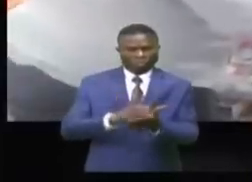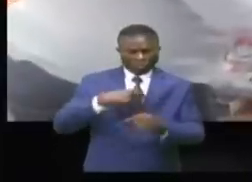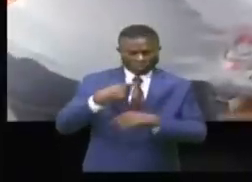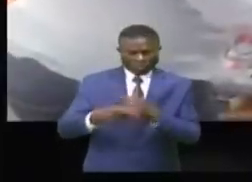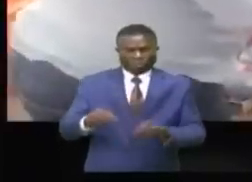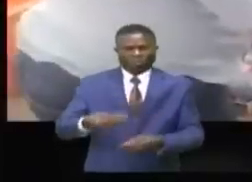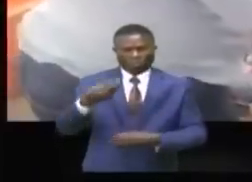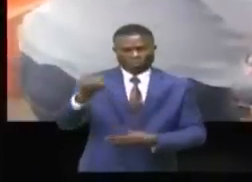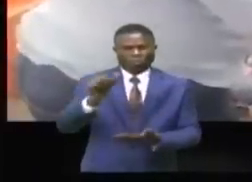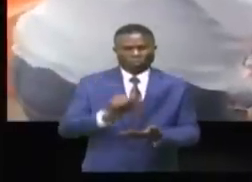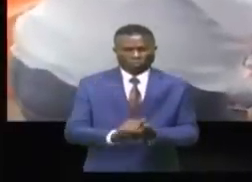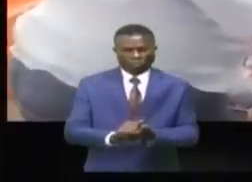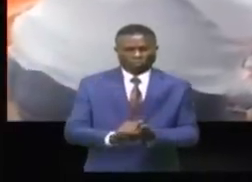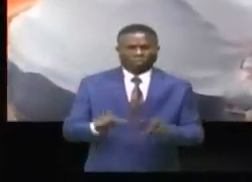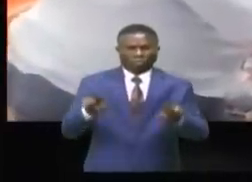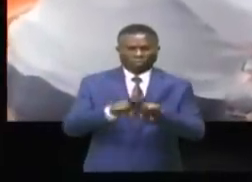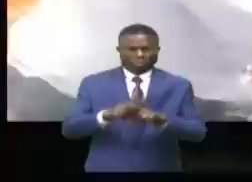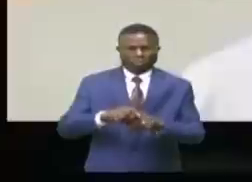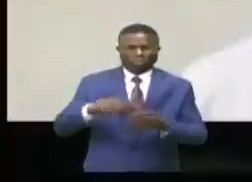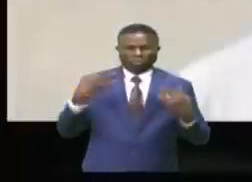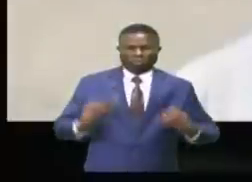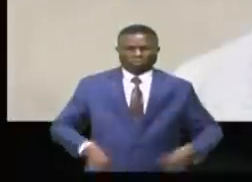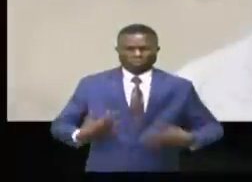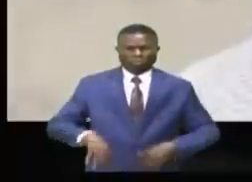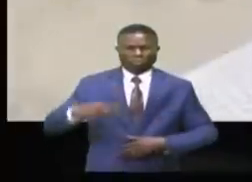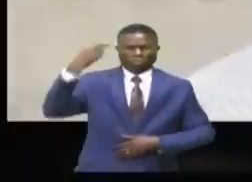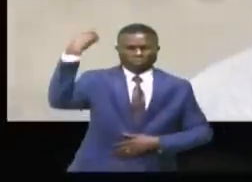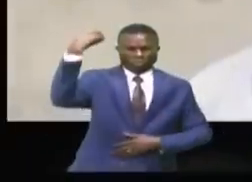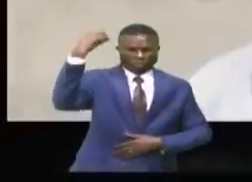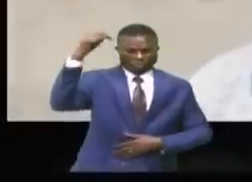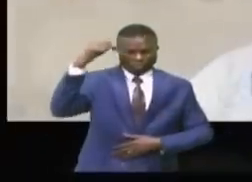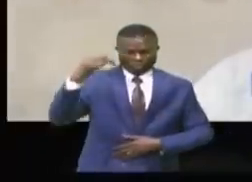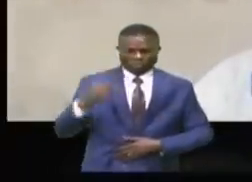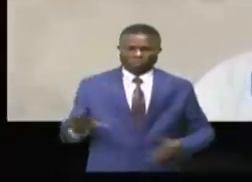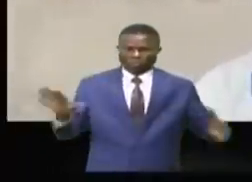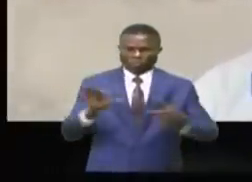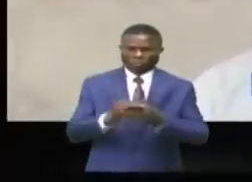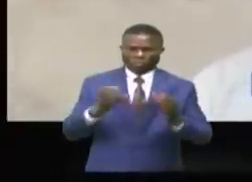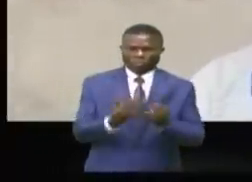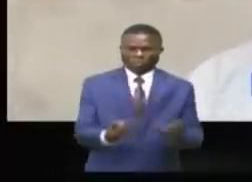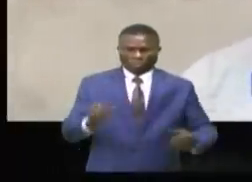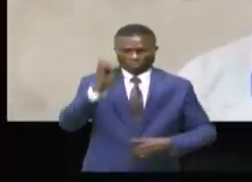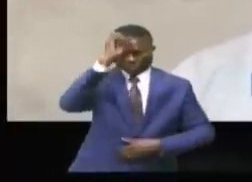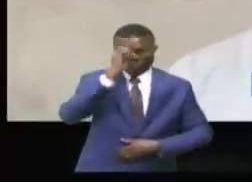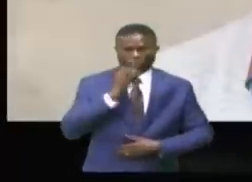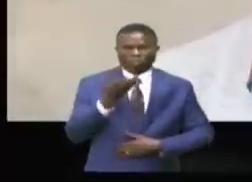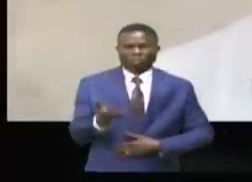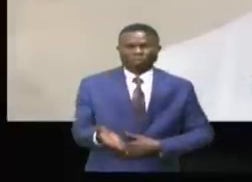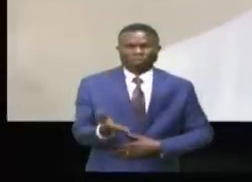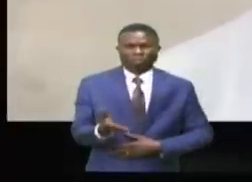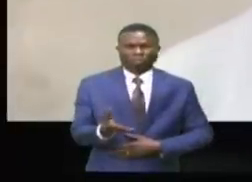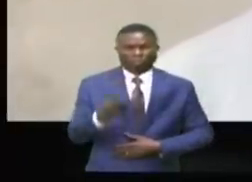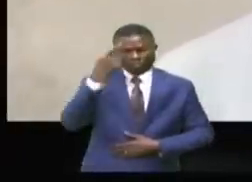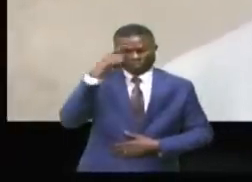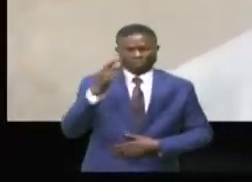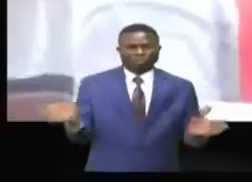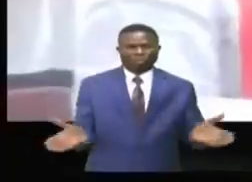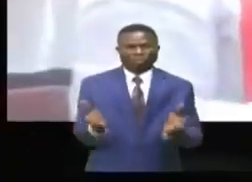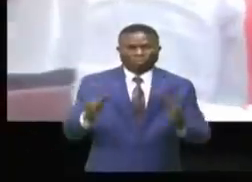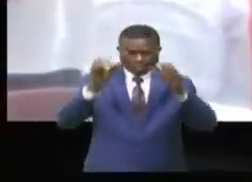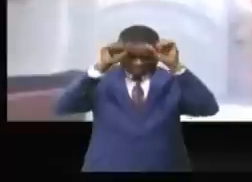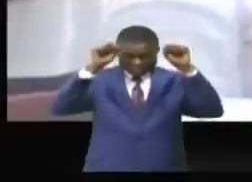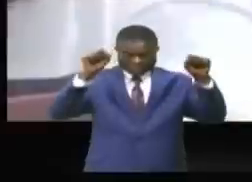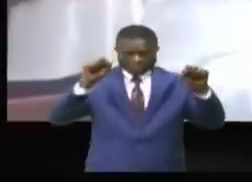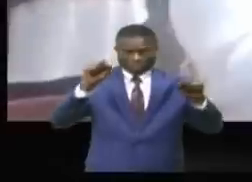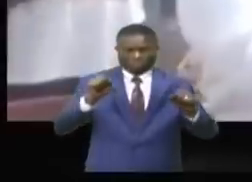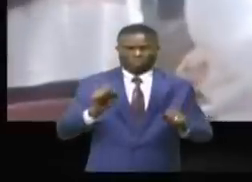vers à la fête de Noël, nous fêtons avec les orphelins. Donc, c'est à ce sens-là que nous fêtons, nous sommes toujours avec eux. Pour vous encourager le président